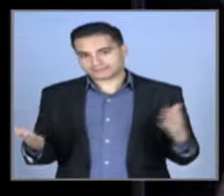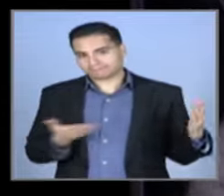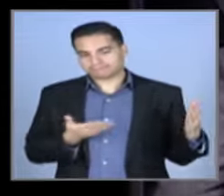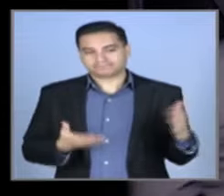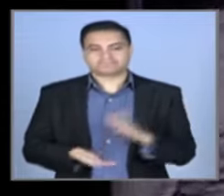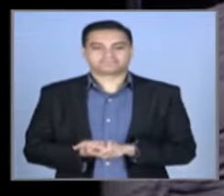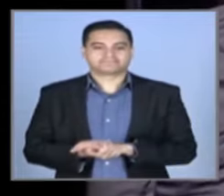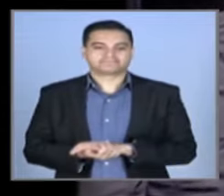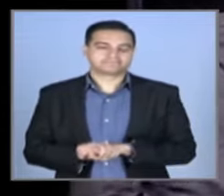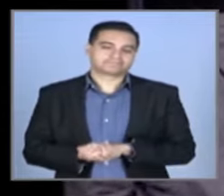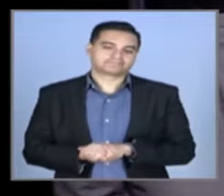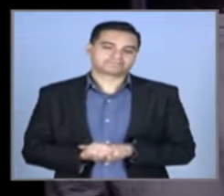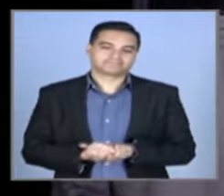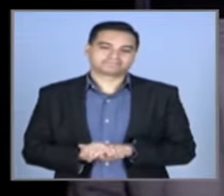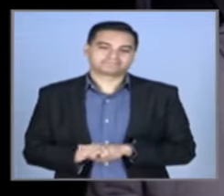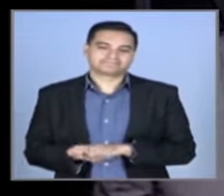ايه.